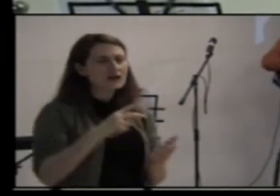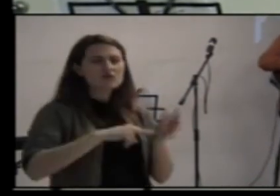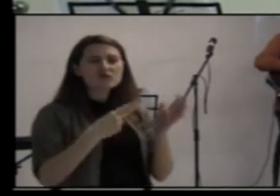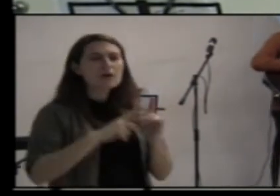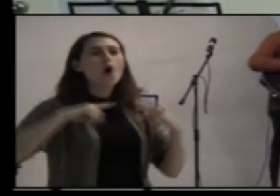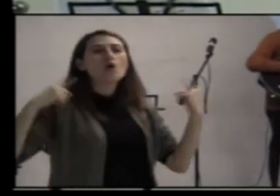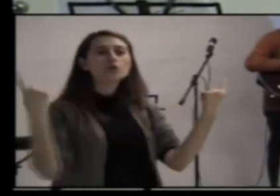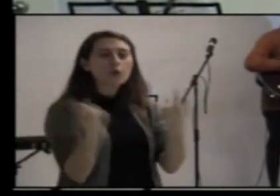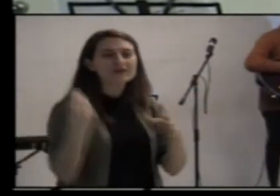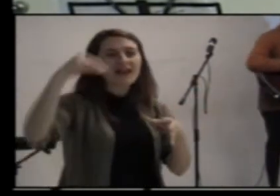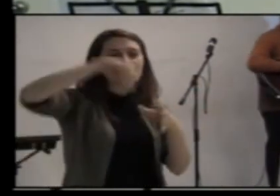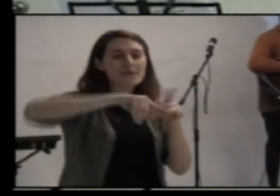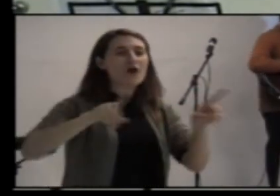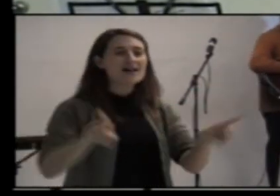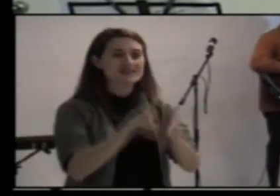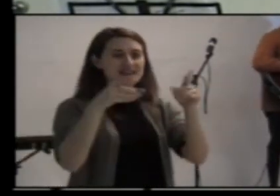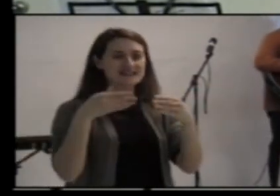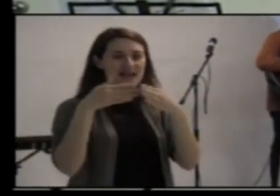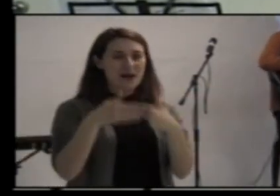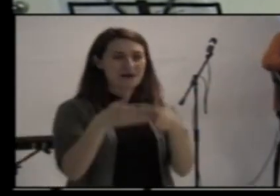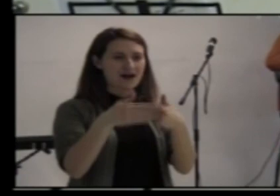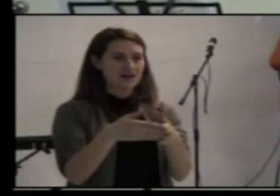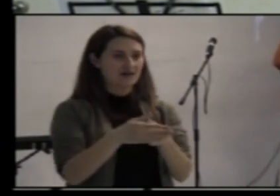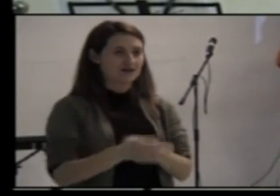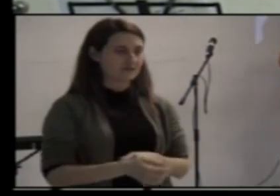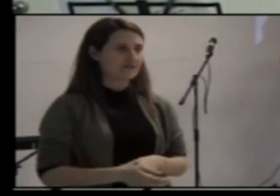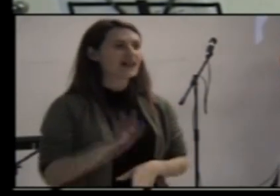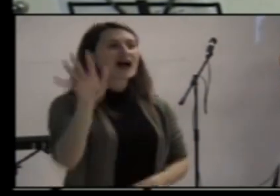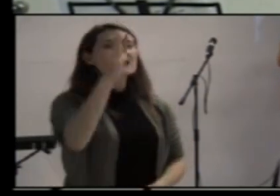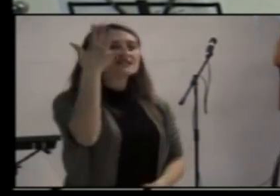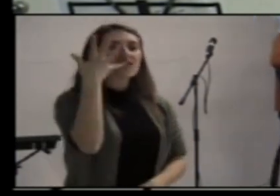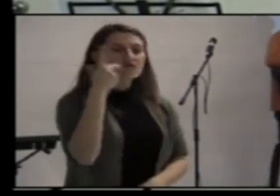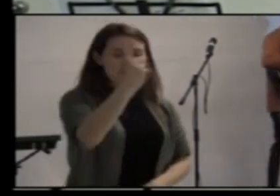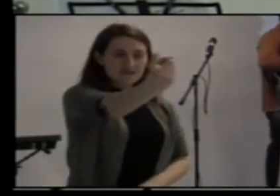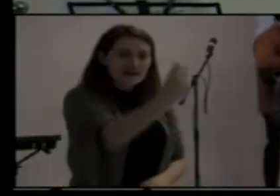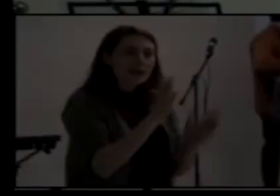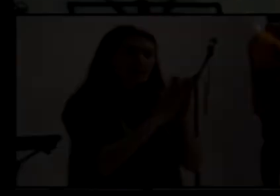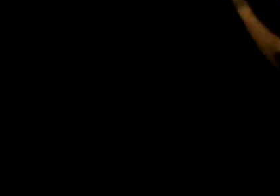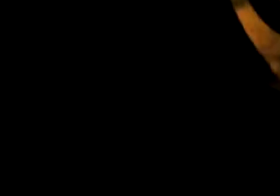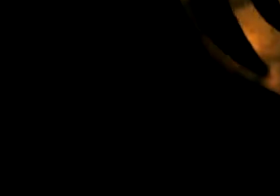Se volete, venite avanti e pregheremo per voi. Amen.